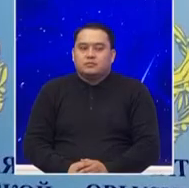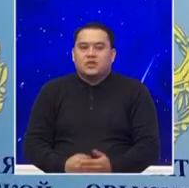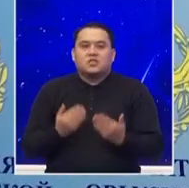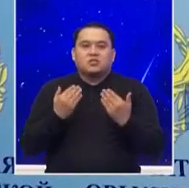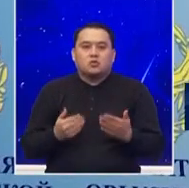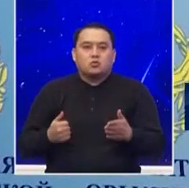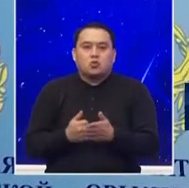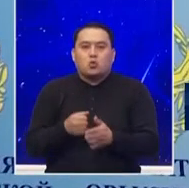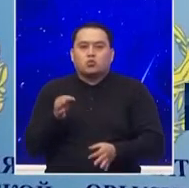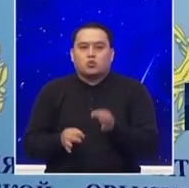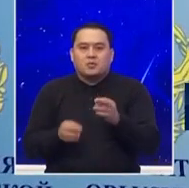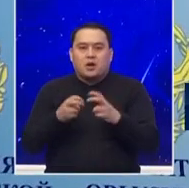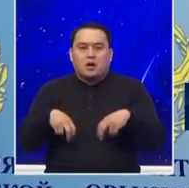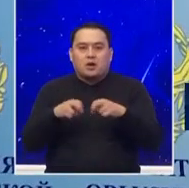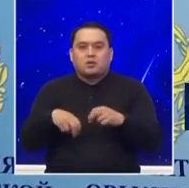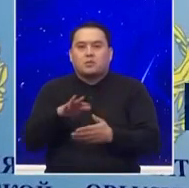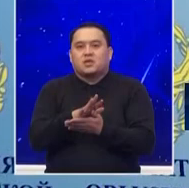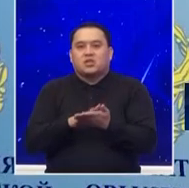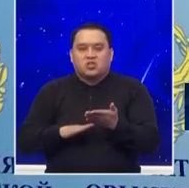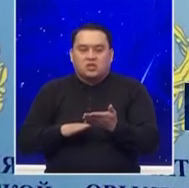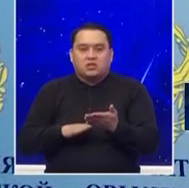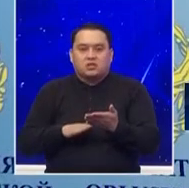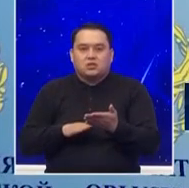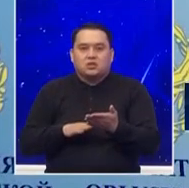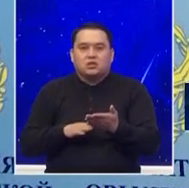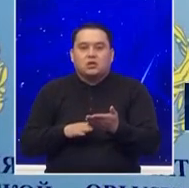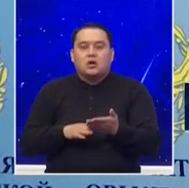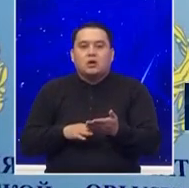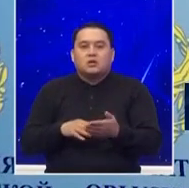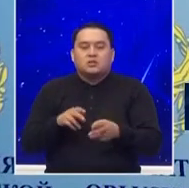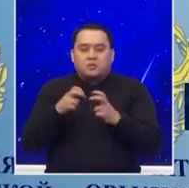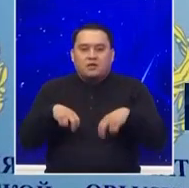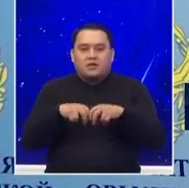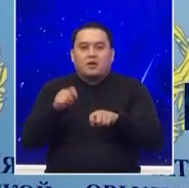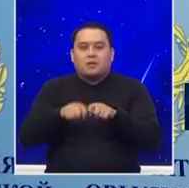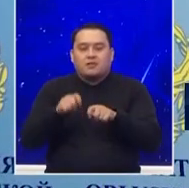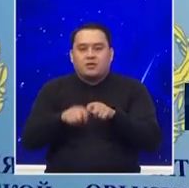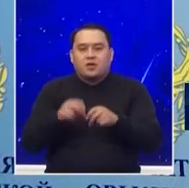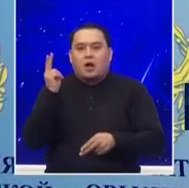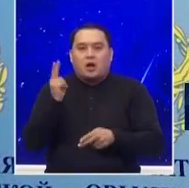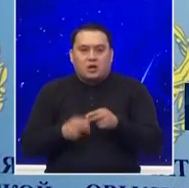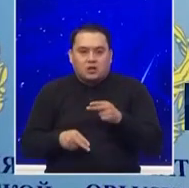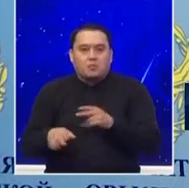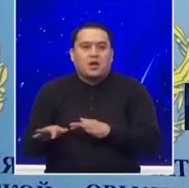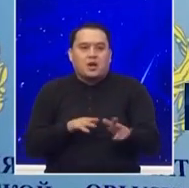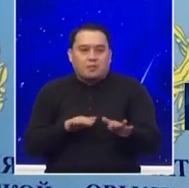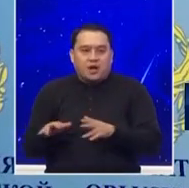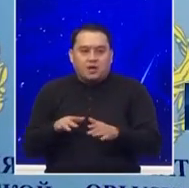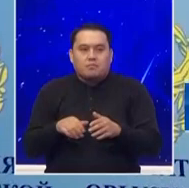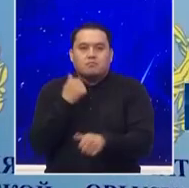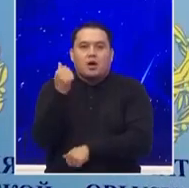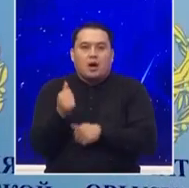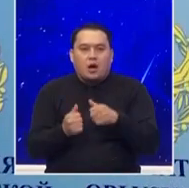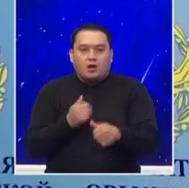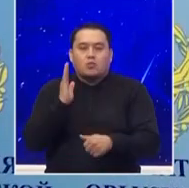настоящее время досудебное расследование продолжается. Назначены соответствующие экспертизы. После окончания следственных мероприятий материалы